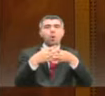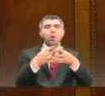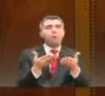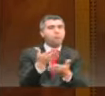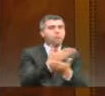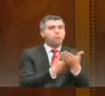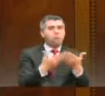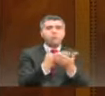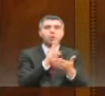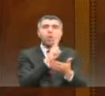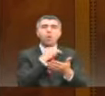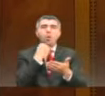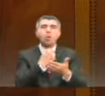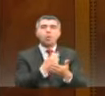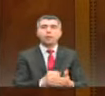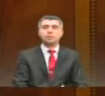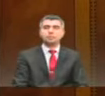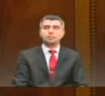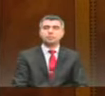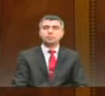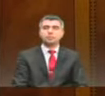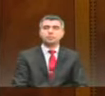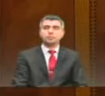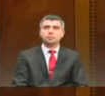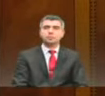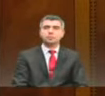الأغلبية الحكومية دون تردد.